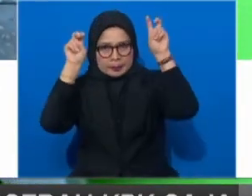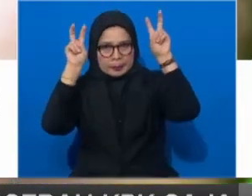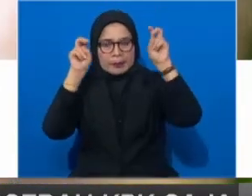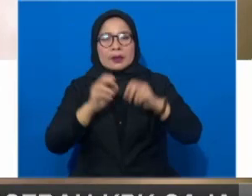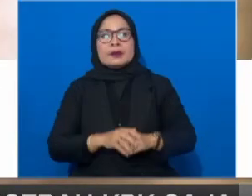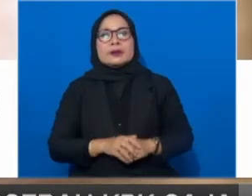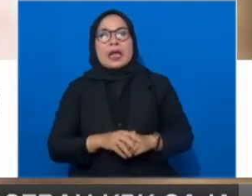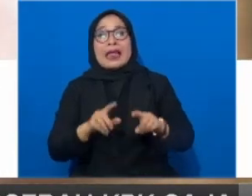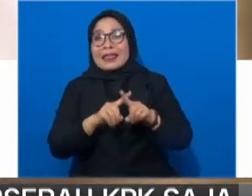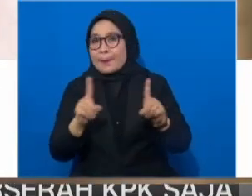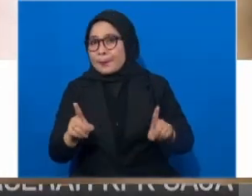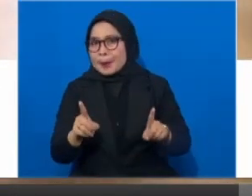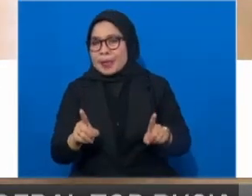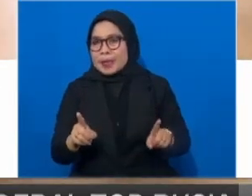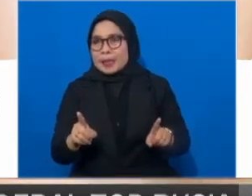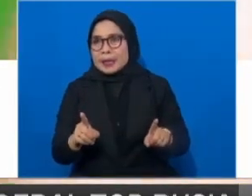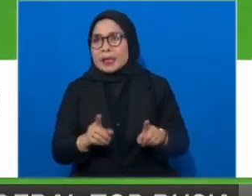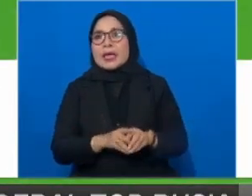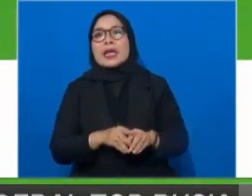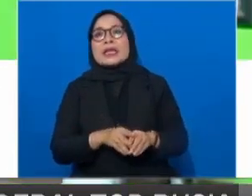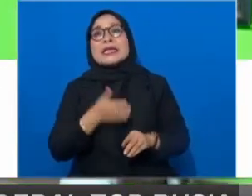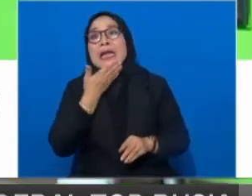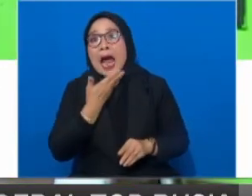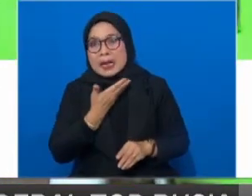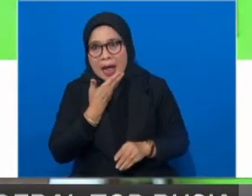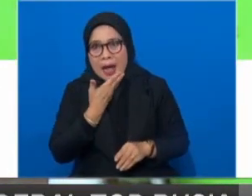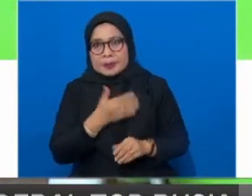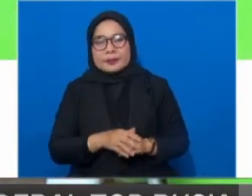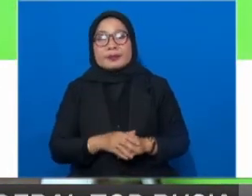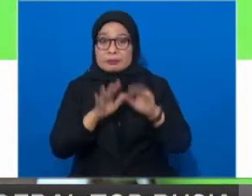pluralitas, tapi juga teladan kesederhanaan.